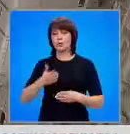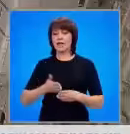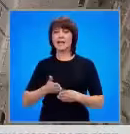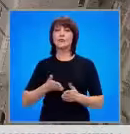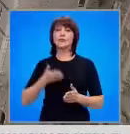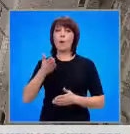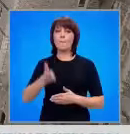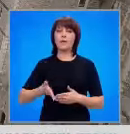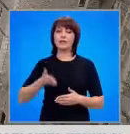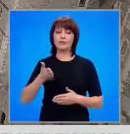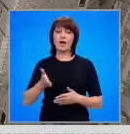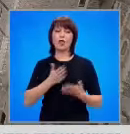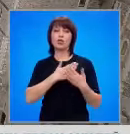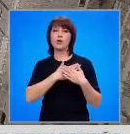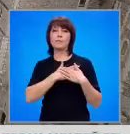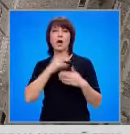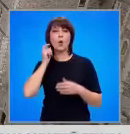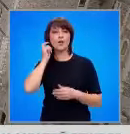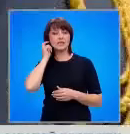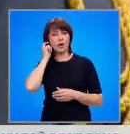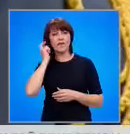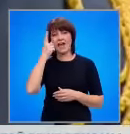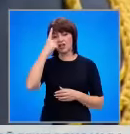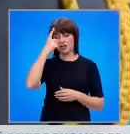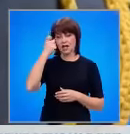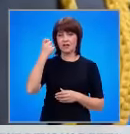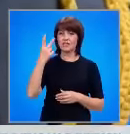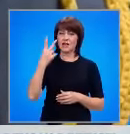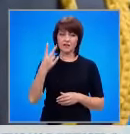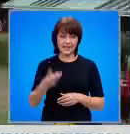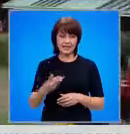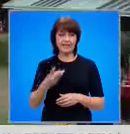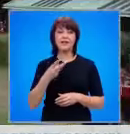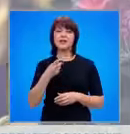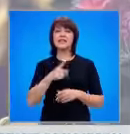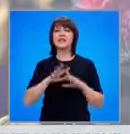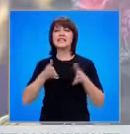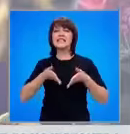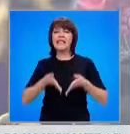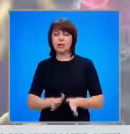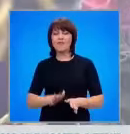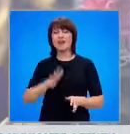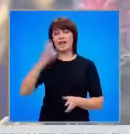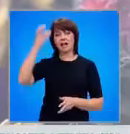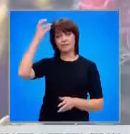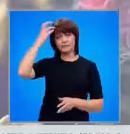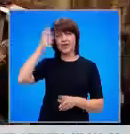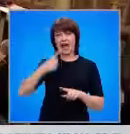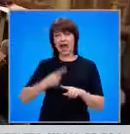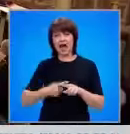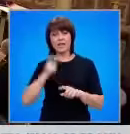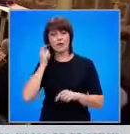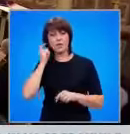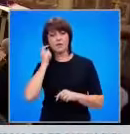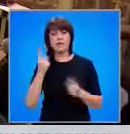Елизабет II до любимия й Уиндзор. Крал Чарлз, братята и сестра му принцеса Ан, а също и синовете му принцовете Уилям и Хари лично